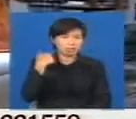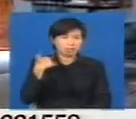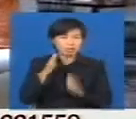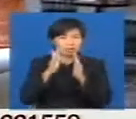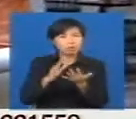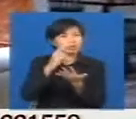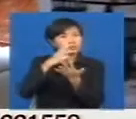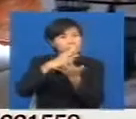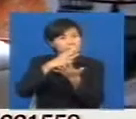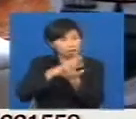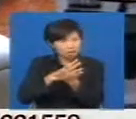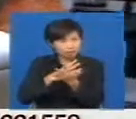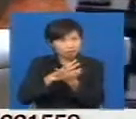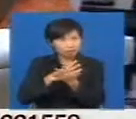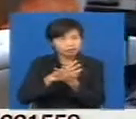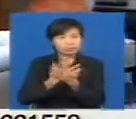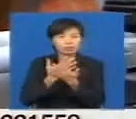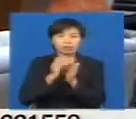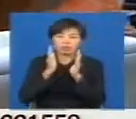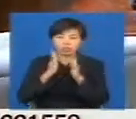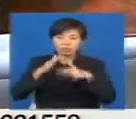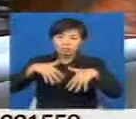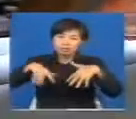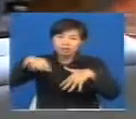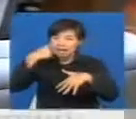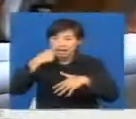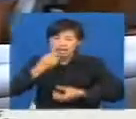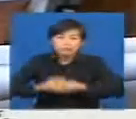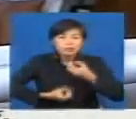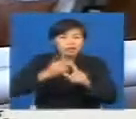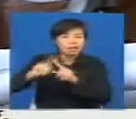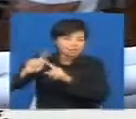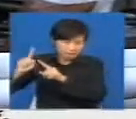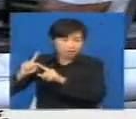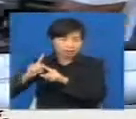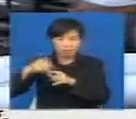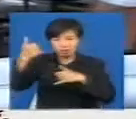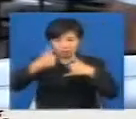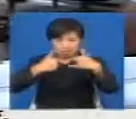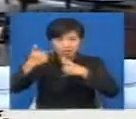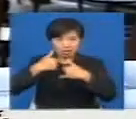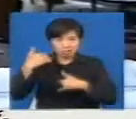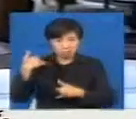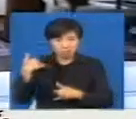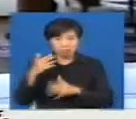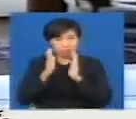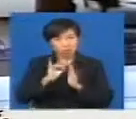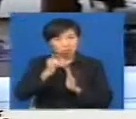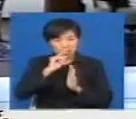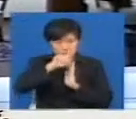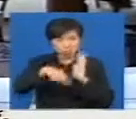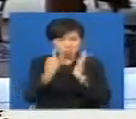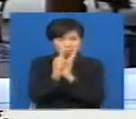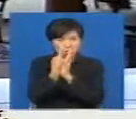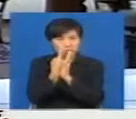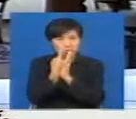ชาการมีผู้คนที่เคยแสดงความเห็นไปเนี่ยนะฮะมาแล้วก็บางคนมาใช้เวลาเป็นชั่วโมงแล้วก